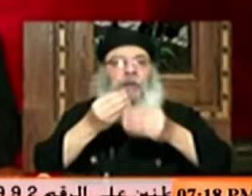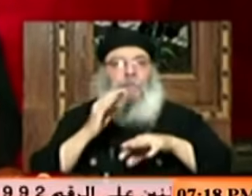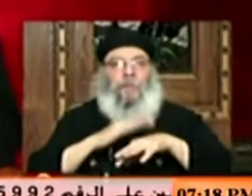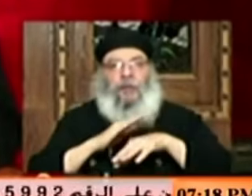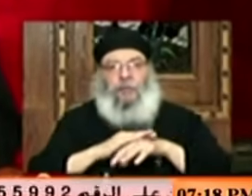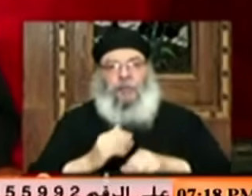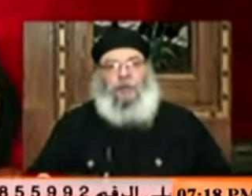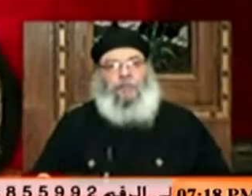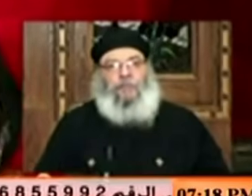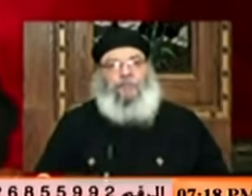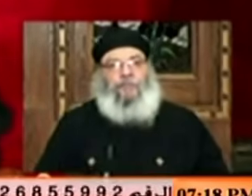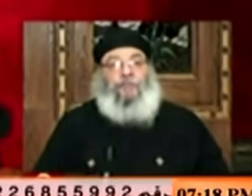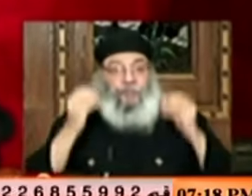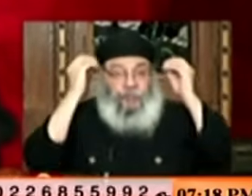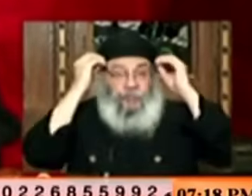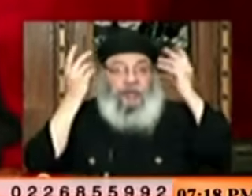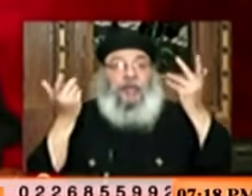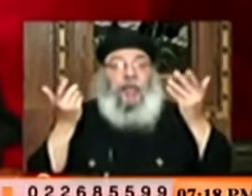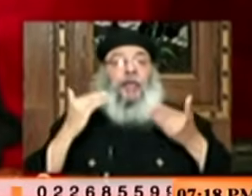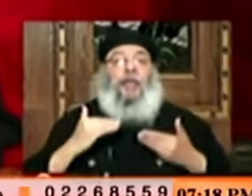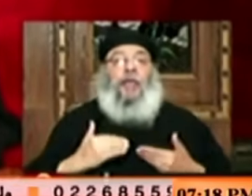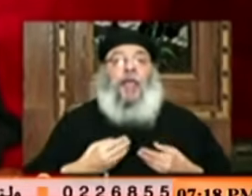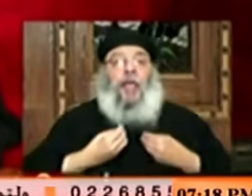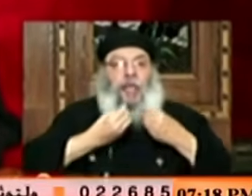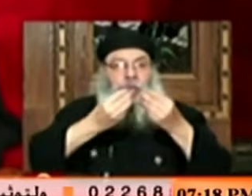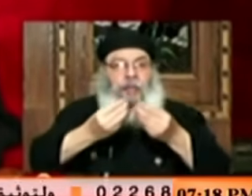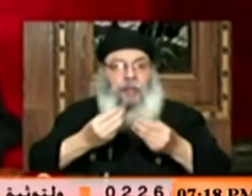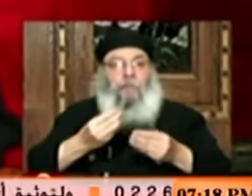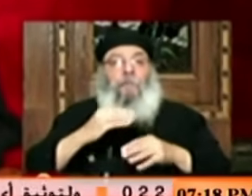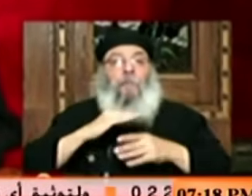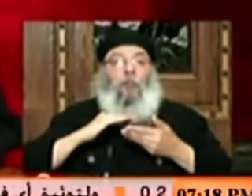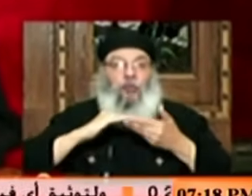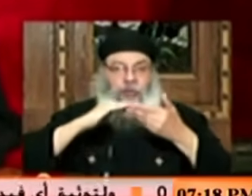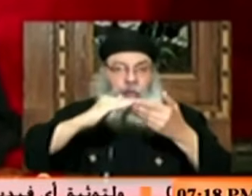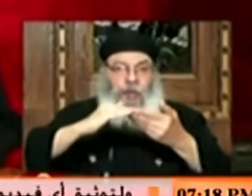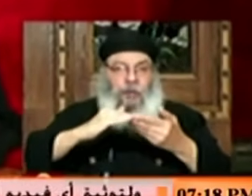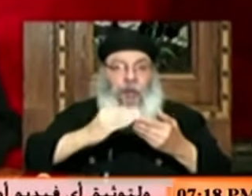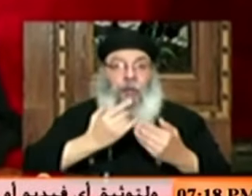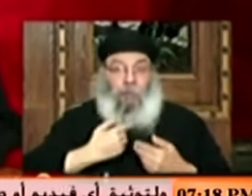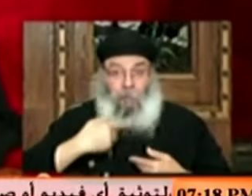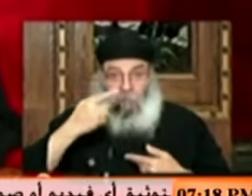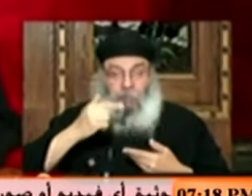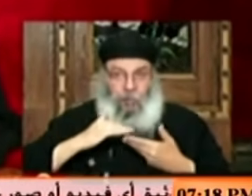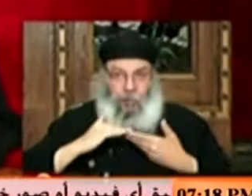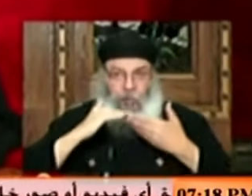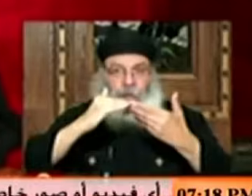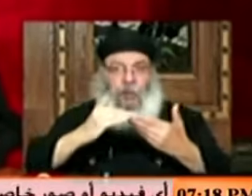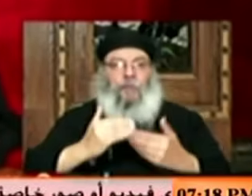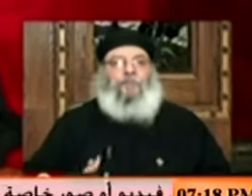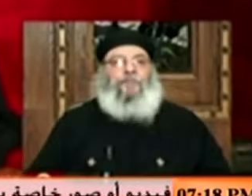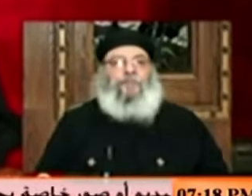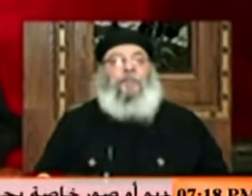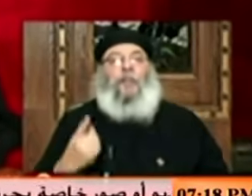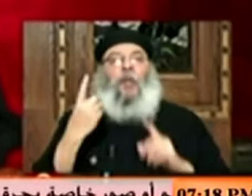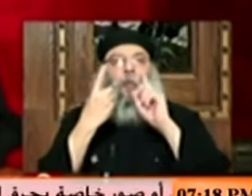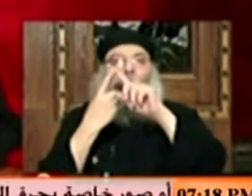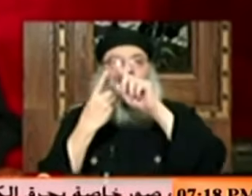الخدمه ازاي اقدم خدمه واعبر عن حبي نمره